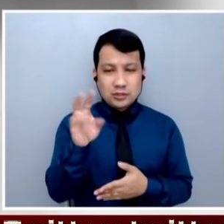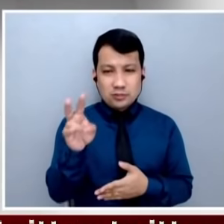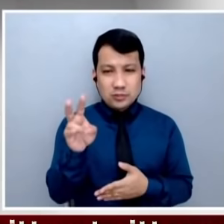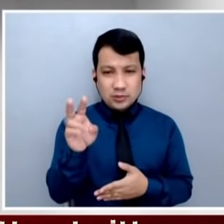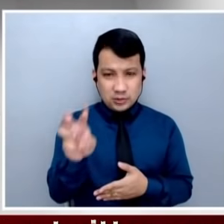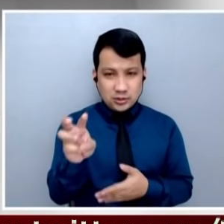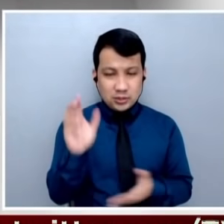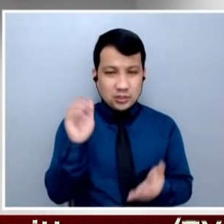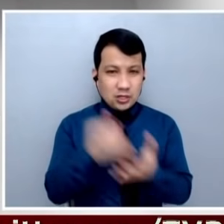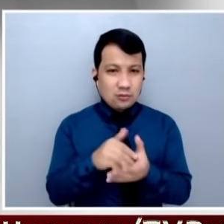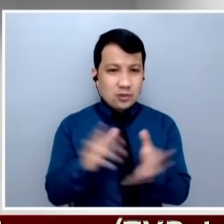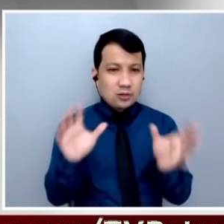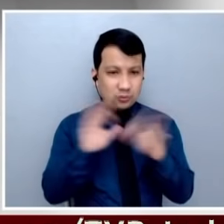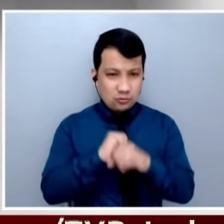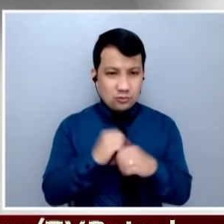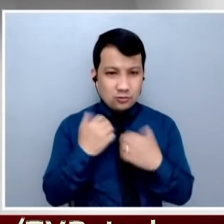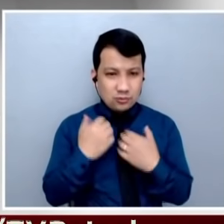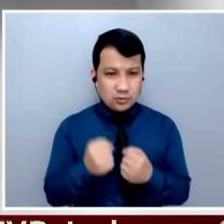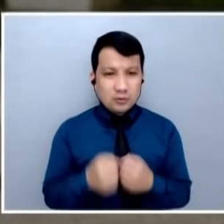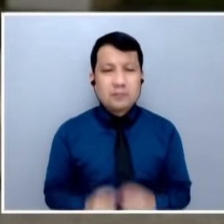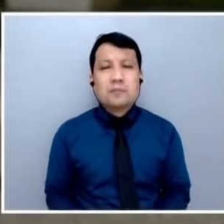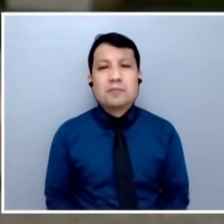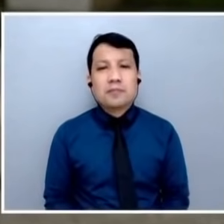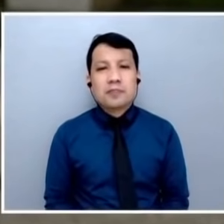2,676,000 total recoveries.